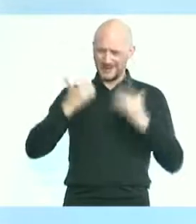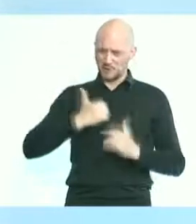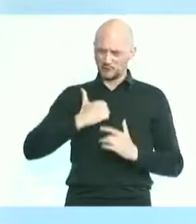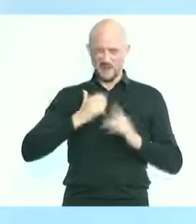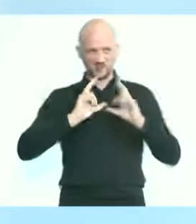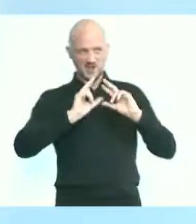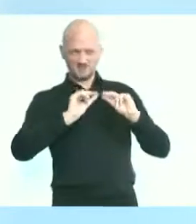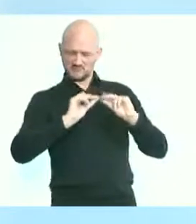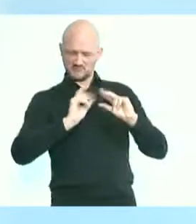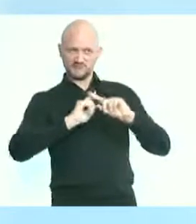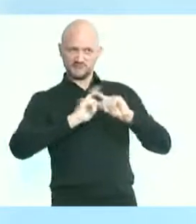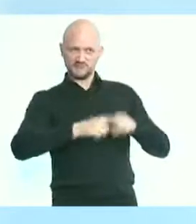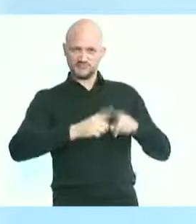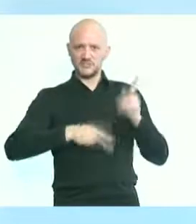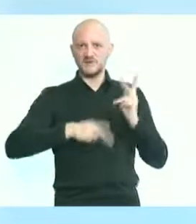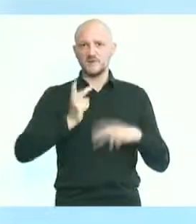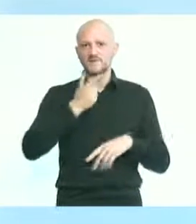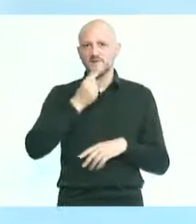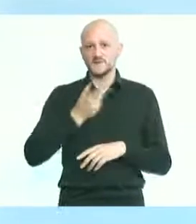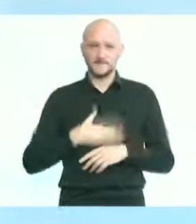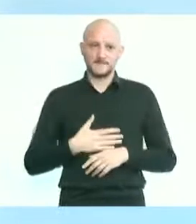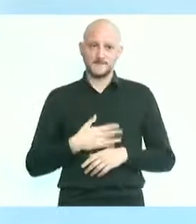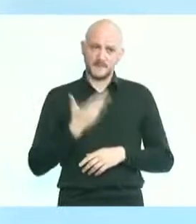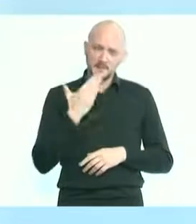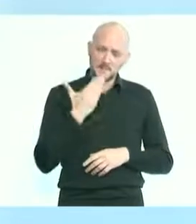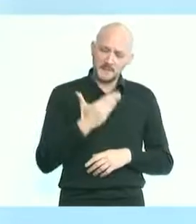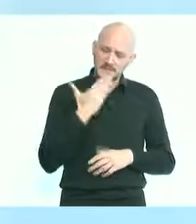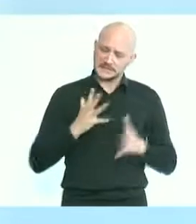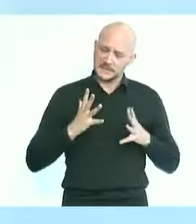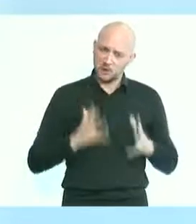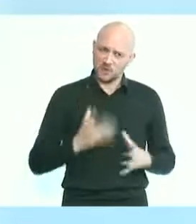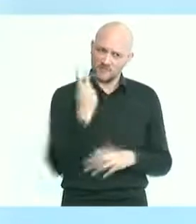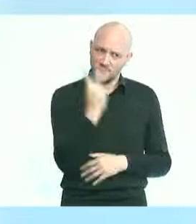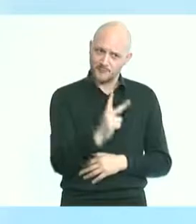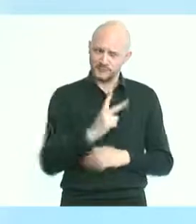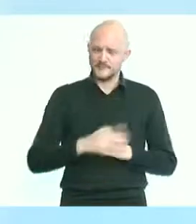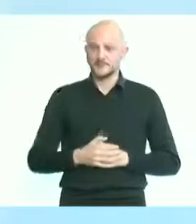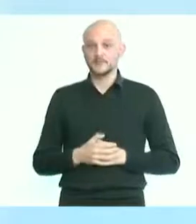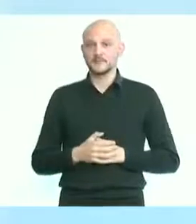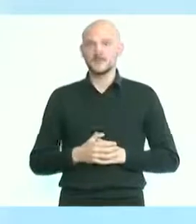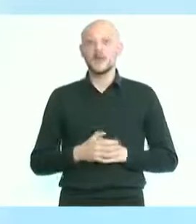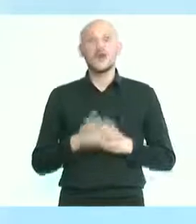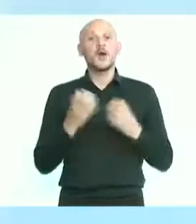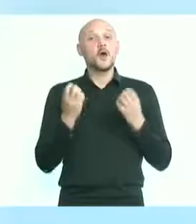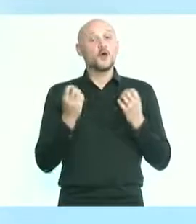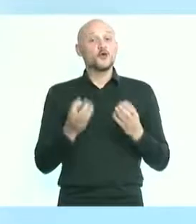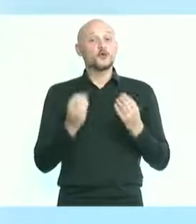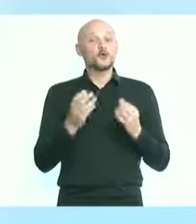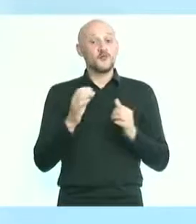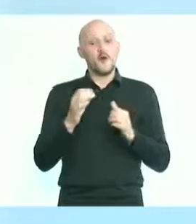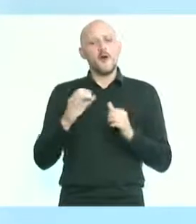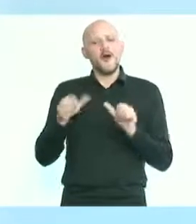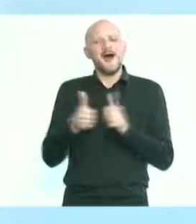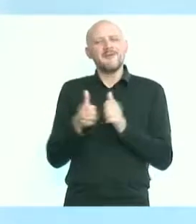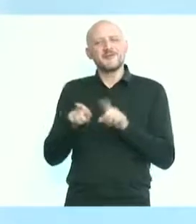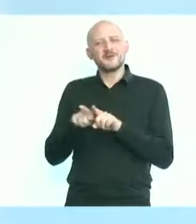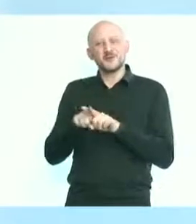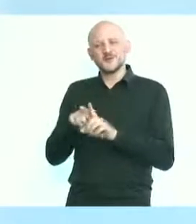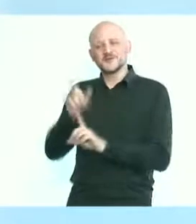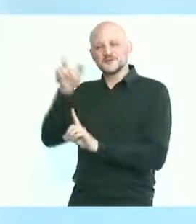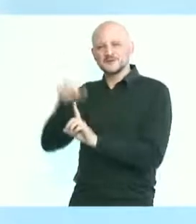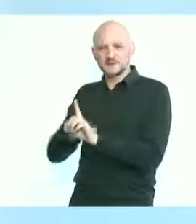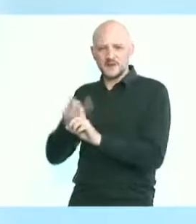pour votre engagement. Et puis, il a sillonné pas tout seul, souvent avec la déléguée interministérielle à